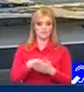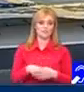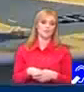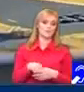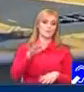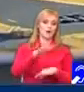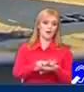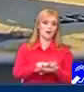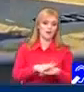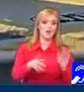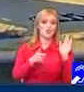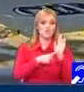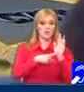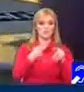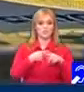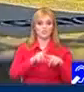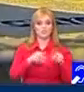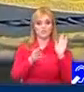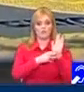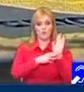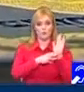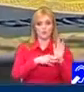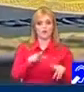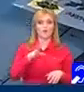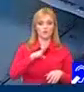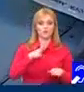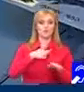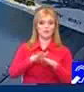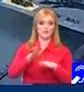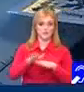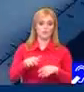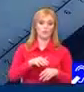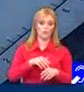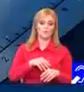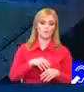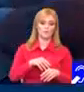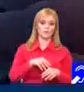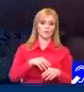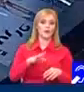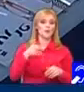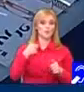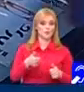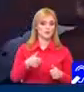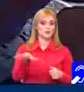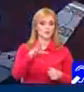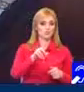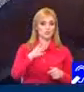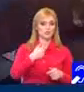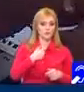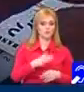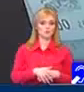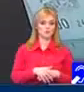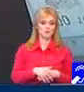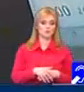unde 6 din 8 acțiuni asumate au fost realizate în totalitate. La fel de bine stăm și la implementarea